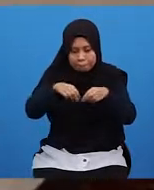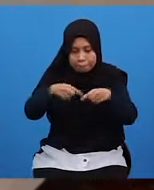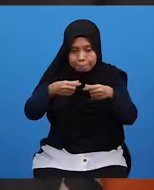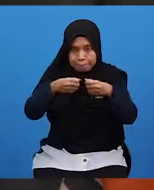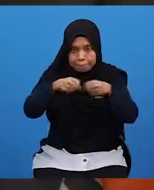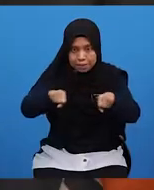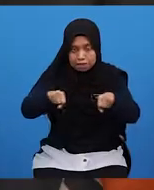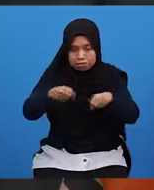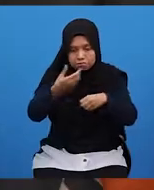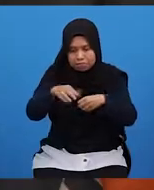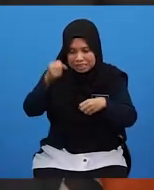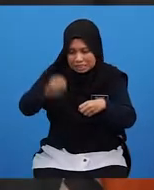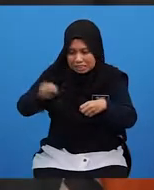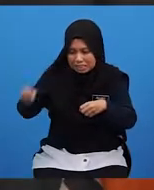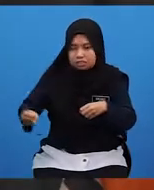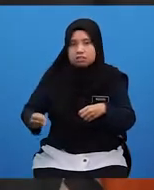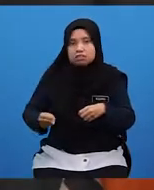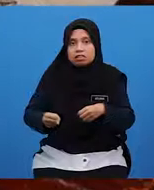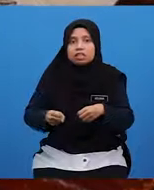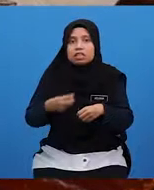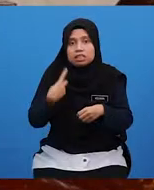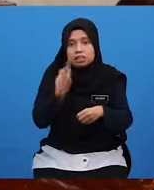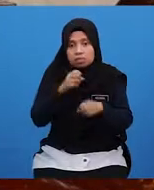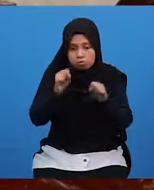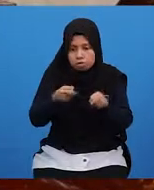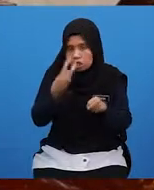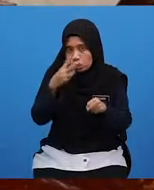diterap. Di sini, kita boleh lihat lilin yang